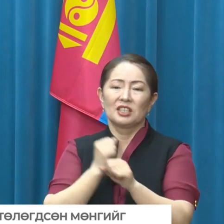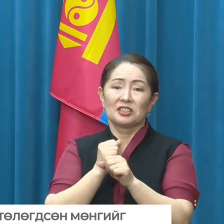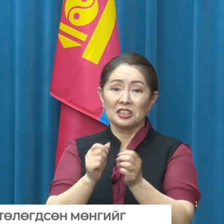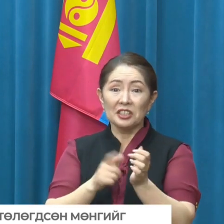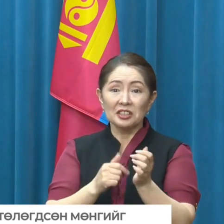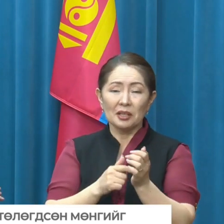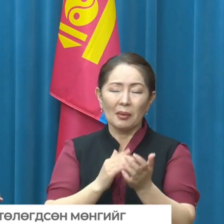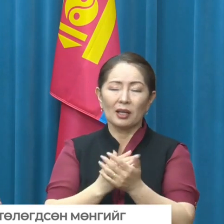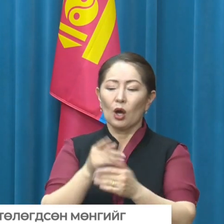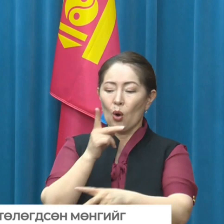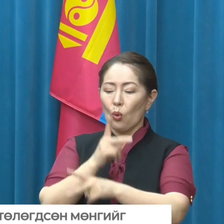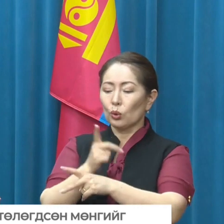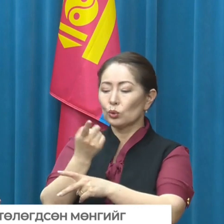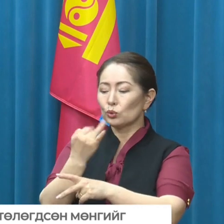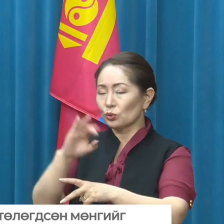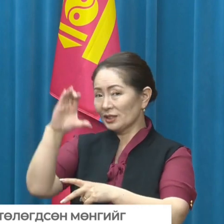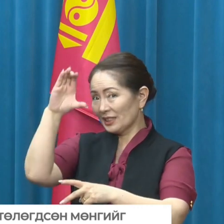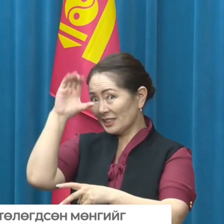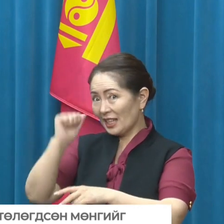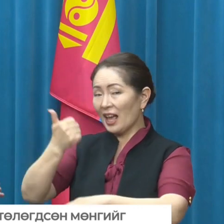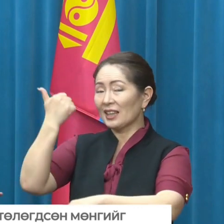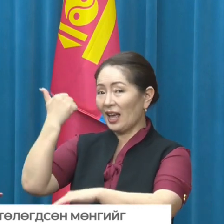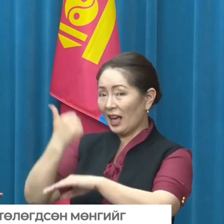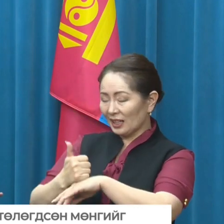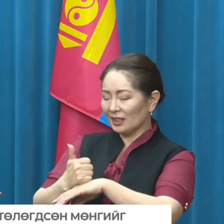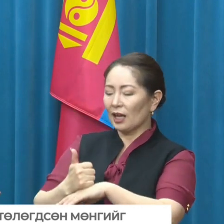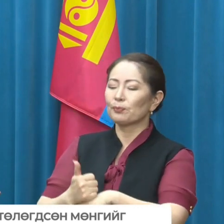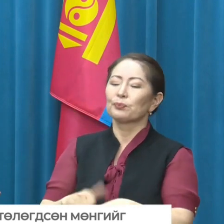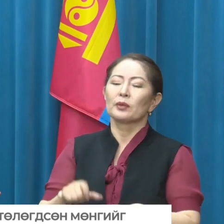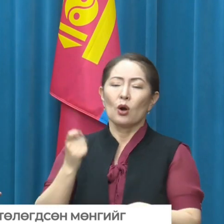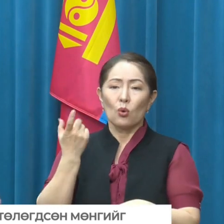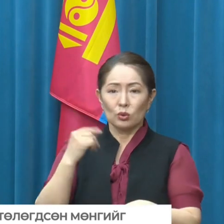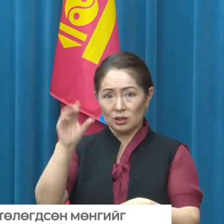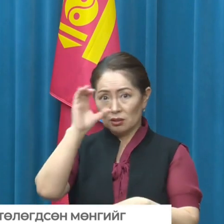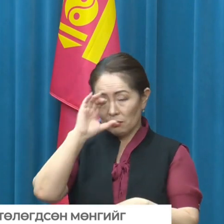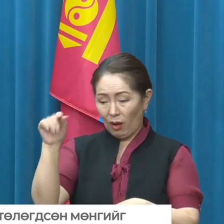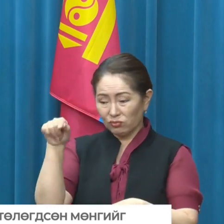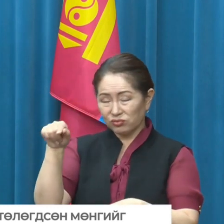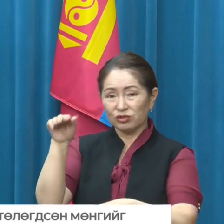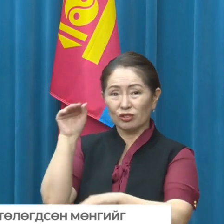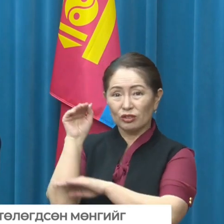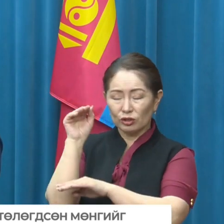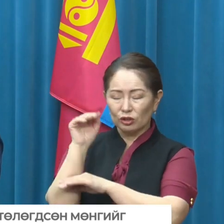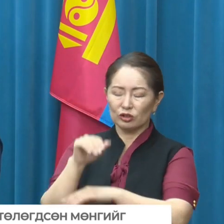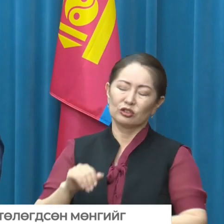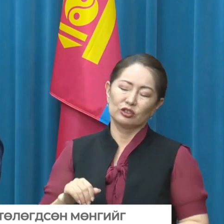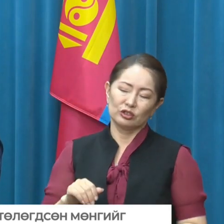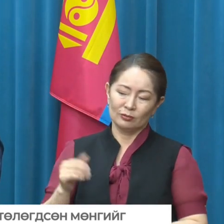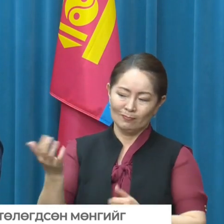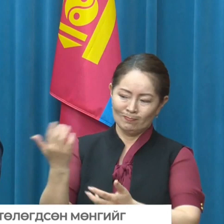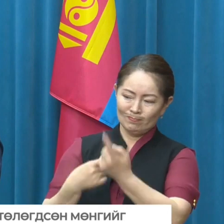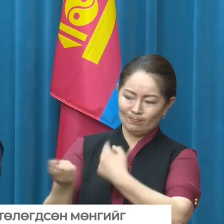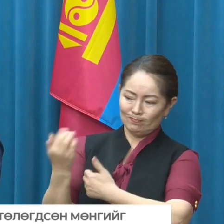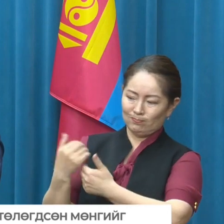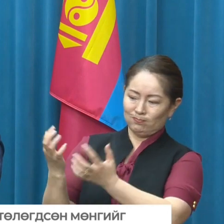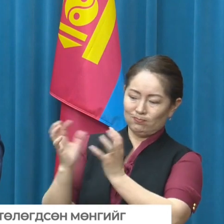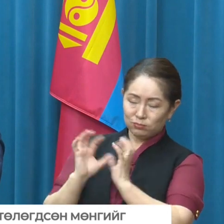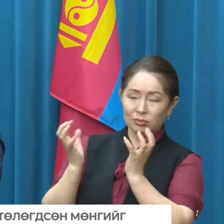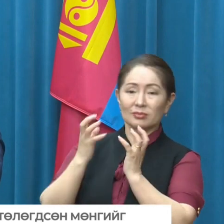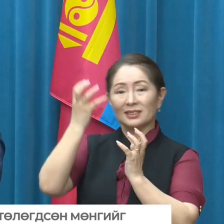сайдаар ахлуулсан зам өвчнө байгууллагуудын төлөөллийг засгийн газрын харьяа өвчнө байгууллагуудын төлөөллүүдийг